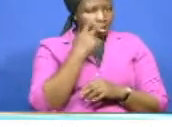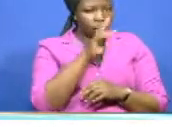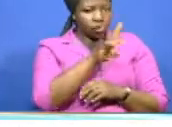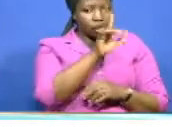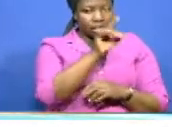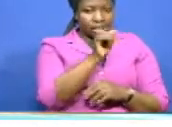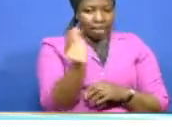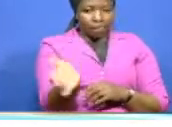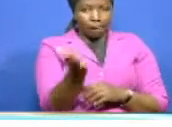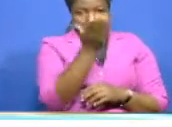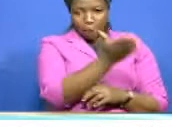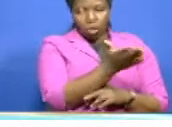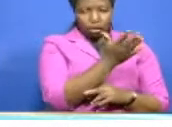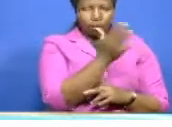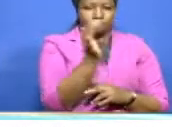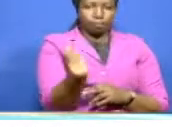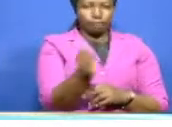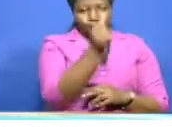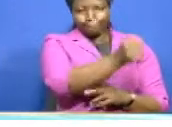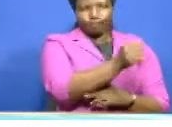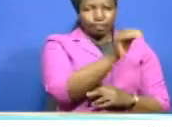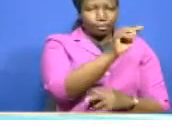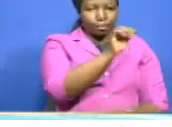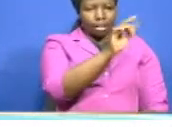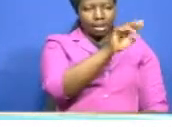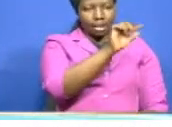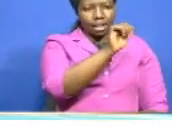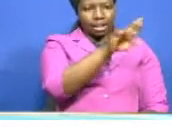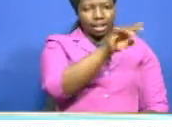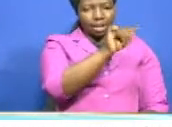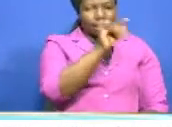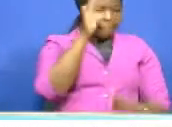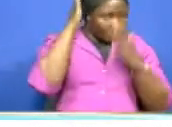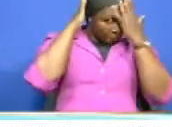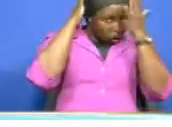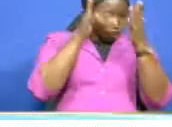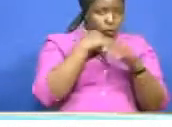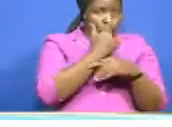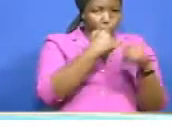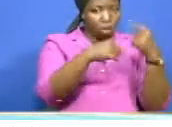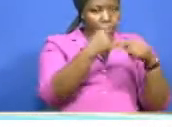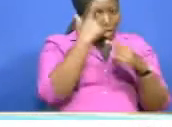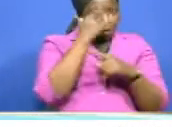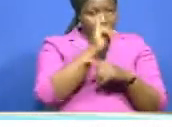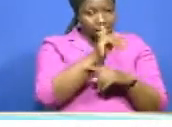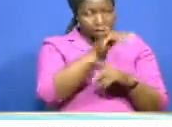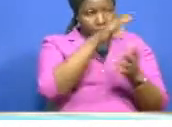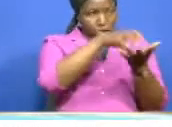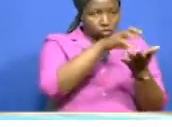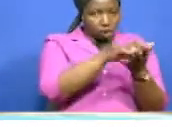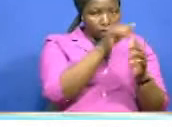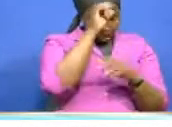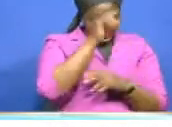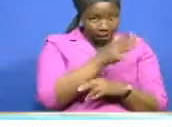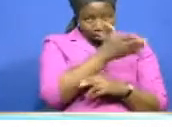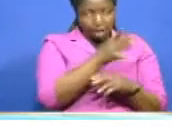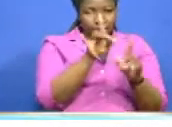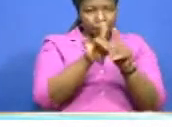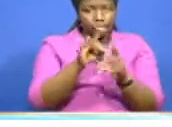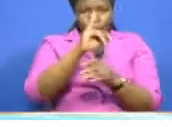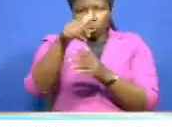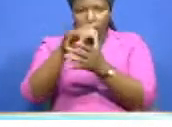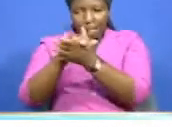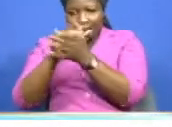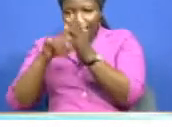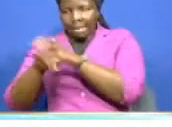Wanjiru ambaye atawania ugavana pale, na Jubilee katika maeneo ya Machakos na zile chaguzi ndogo imejiondoa, lakini